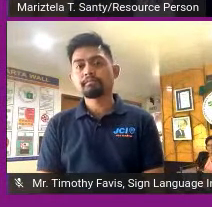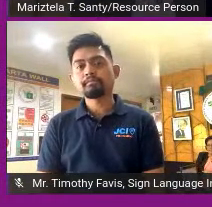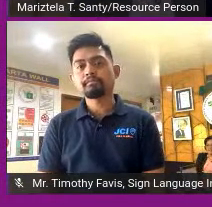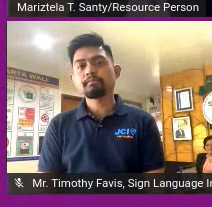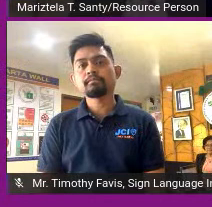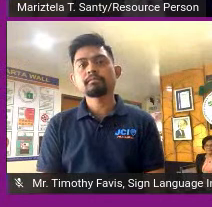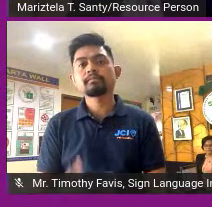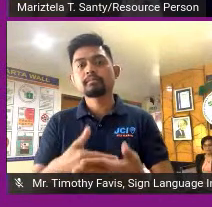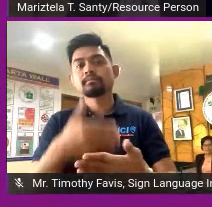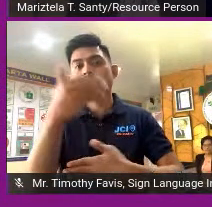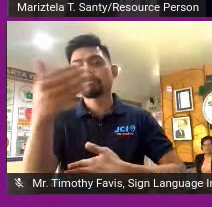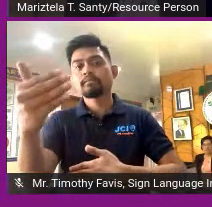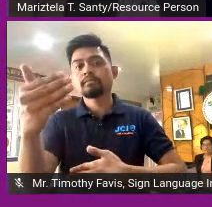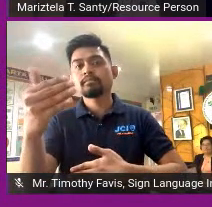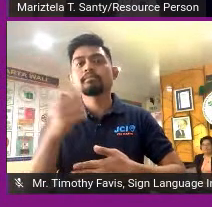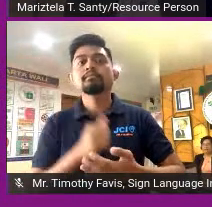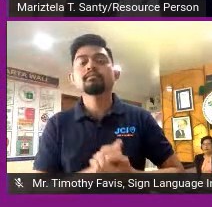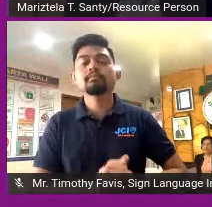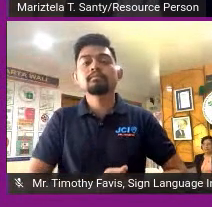The next